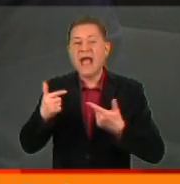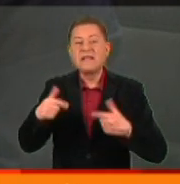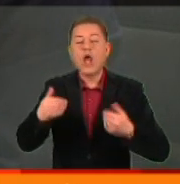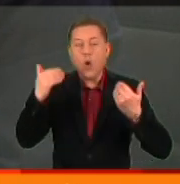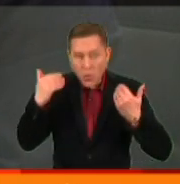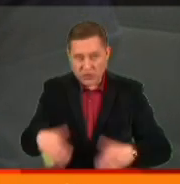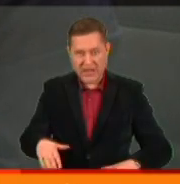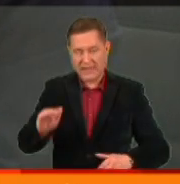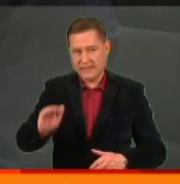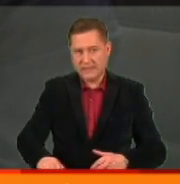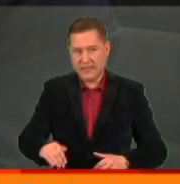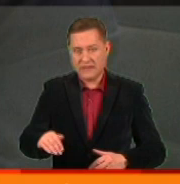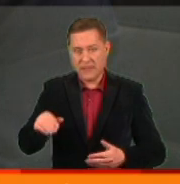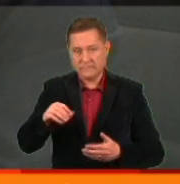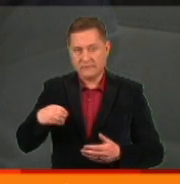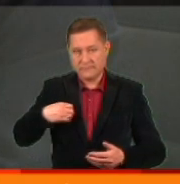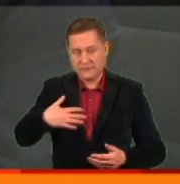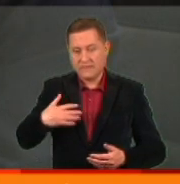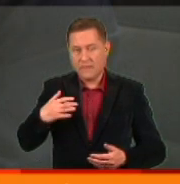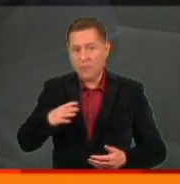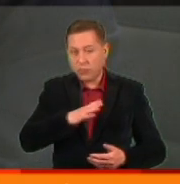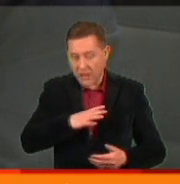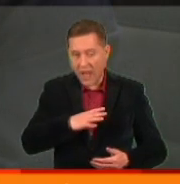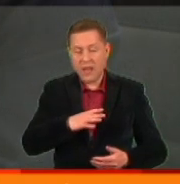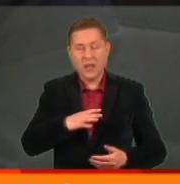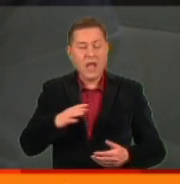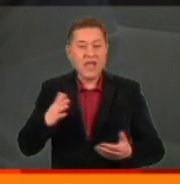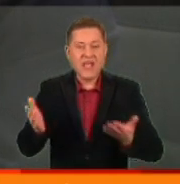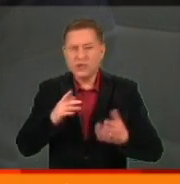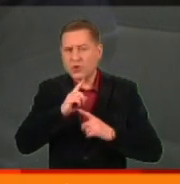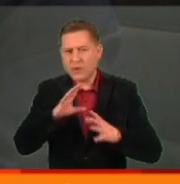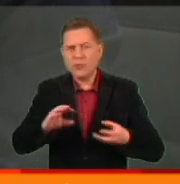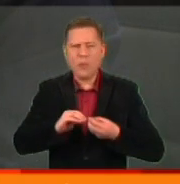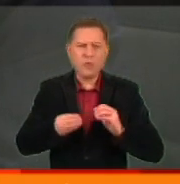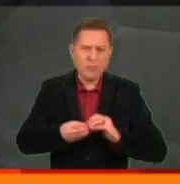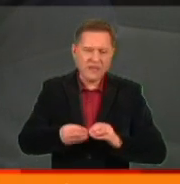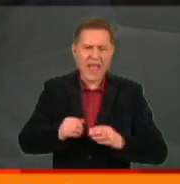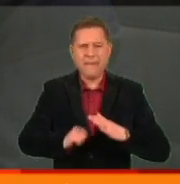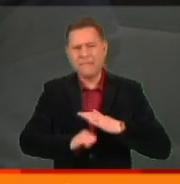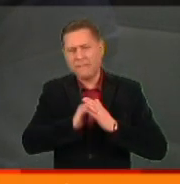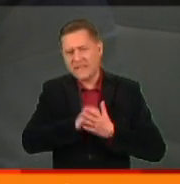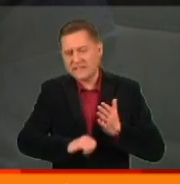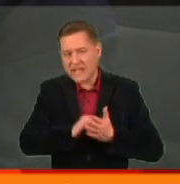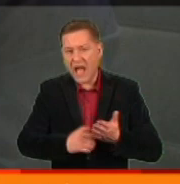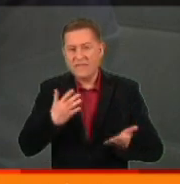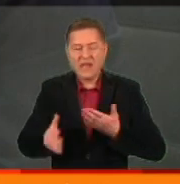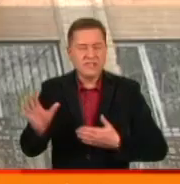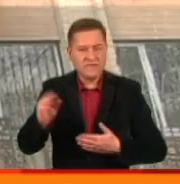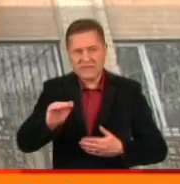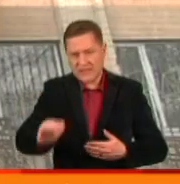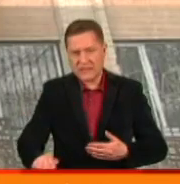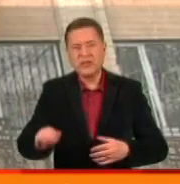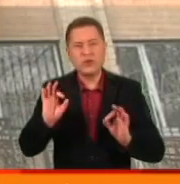дитина була. Якщо не було на яких там підстав, якихось проблем, тобто якщо дитина, все добре з